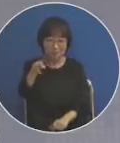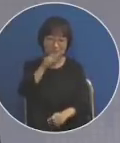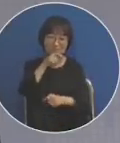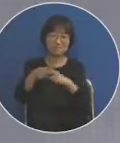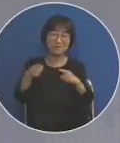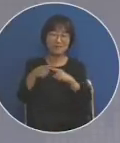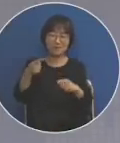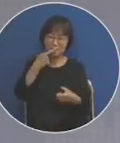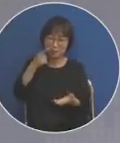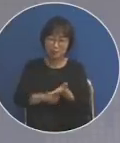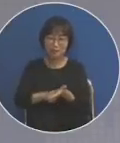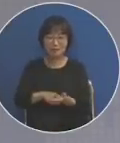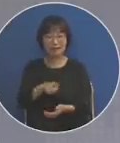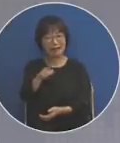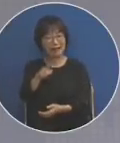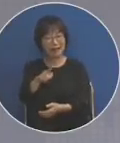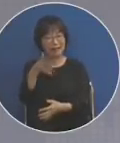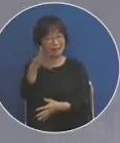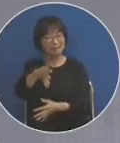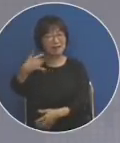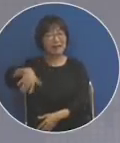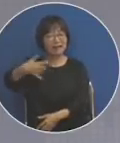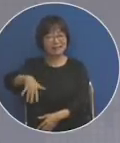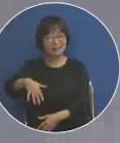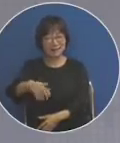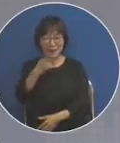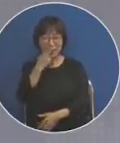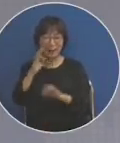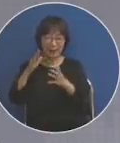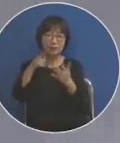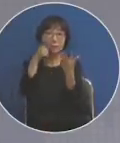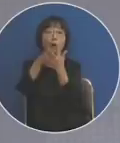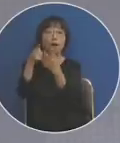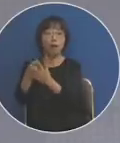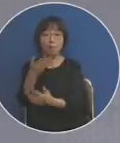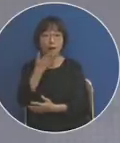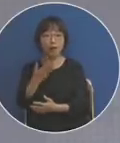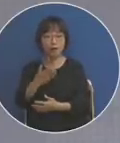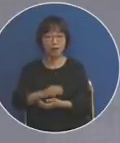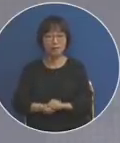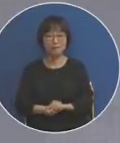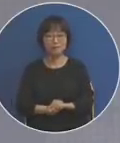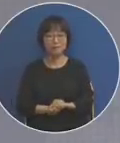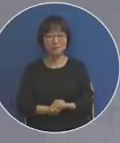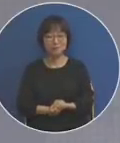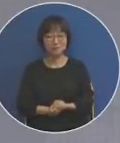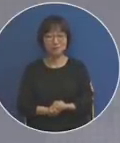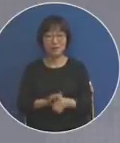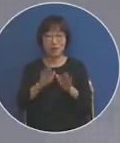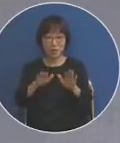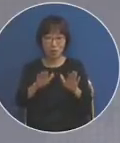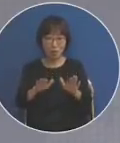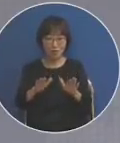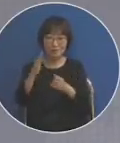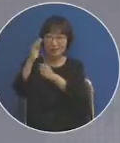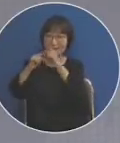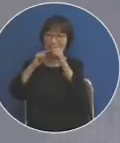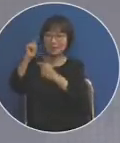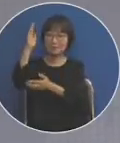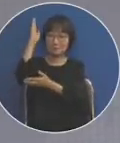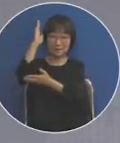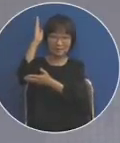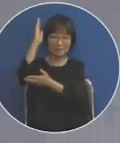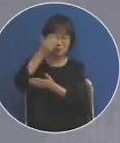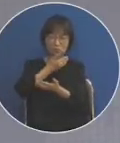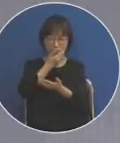in the past or not. 그게 좀 힘들어요. And so things like that really burdensome to me. 오늘 이 말씀은 진짜 보통 말씀이 아니거든. And so the word that we see today